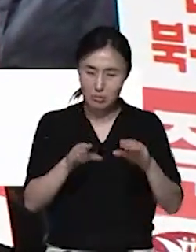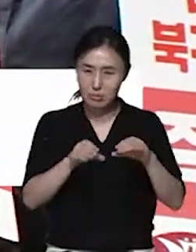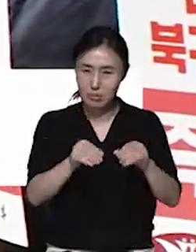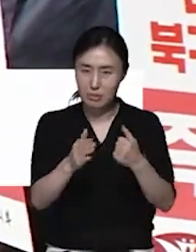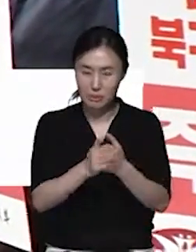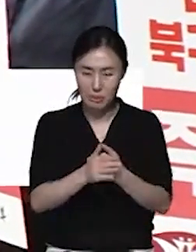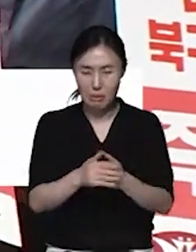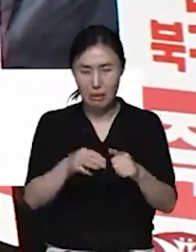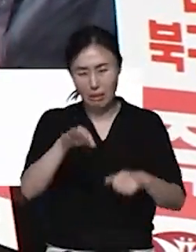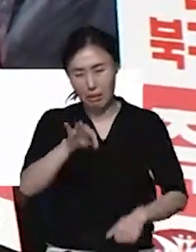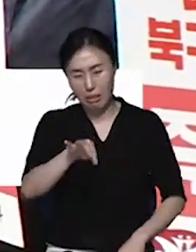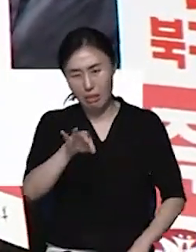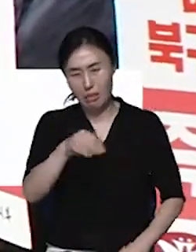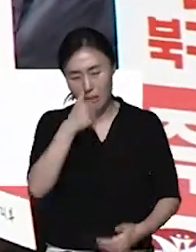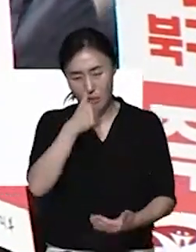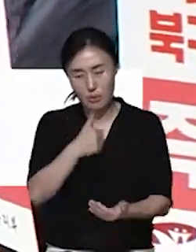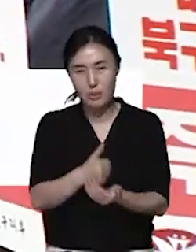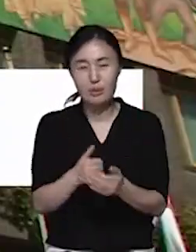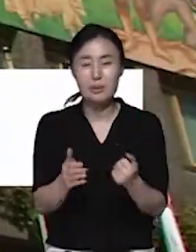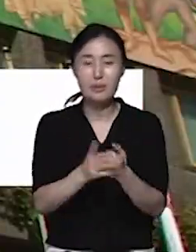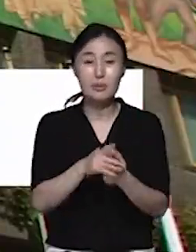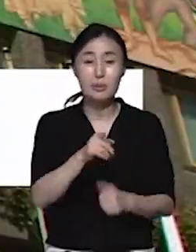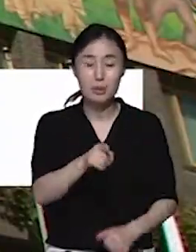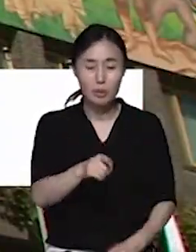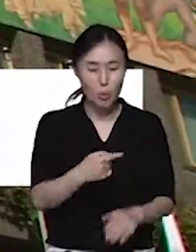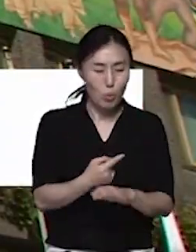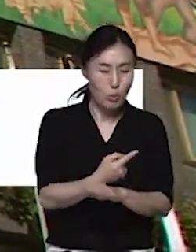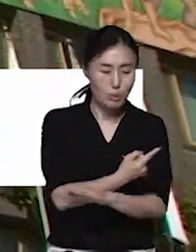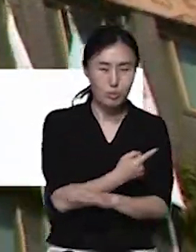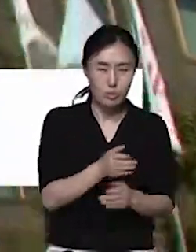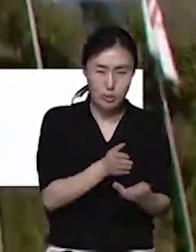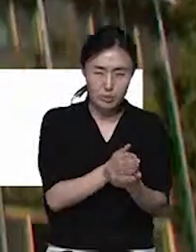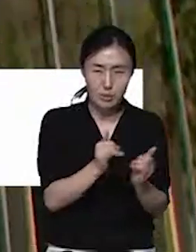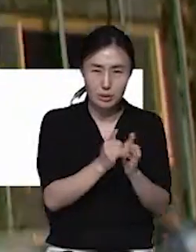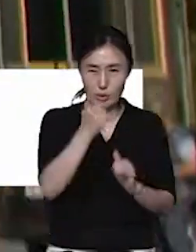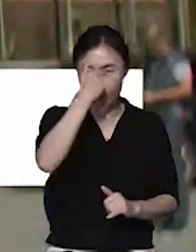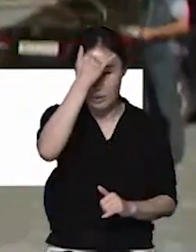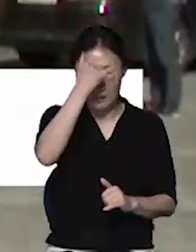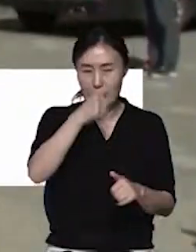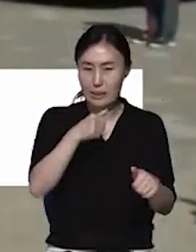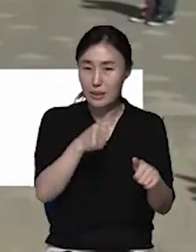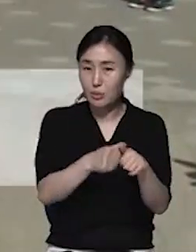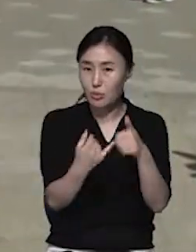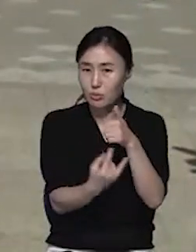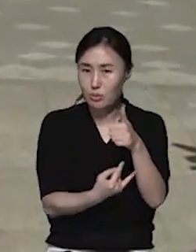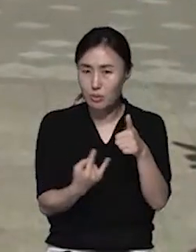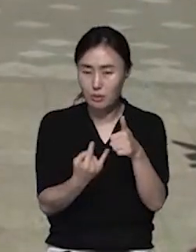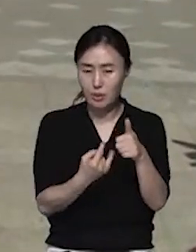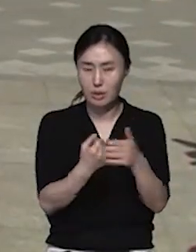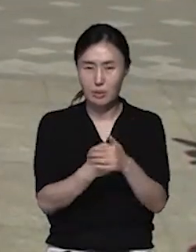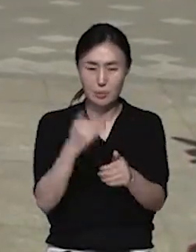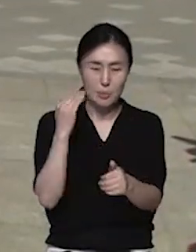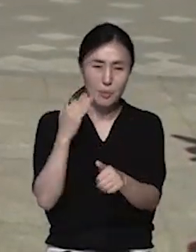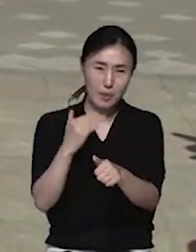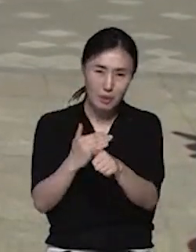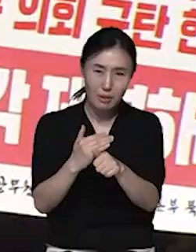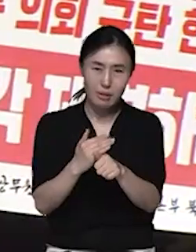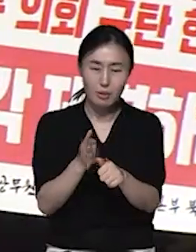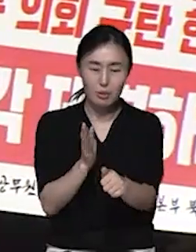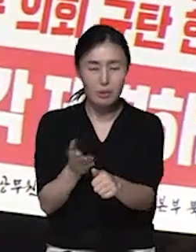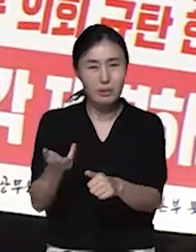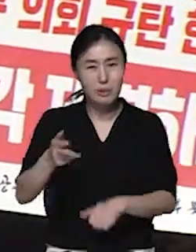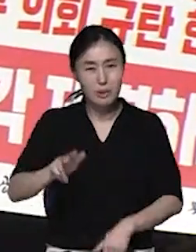2심에서 벌금형이 선고된 기 의원에 대해 외부 전문가로 구성된 윤리자문위원회가 제명을 권고했지만